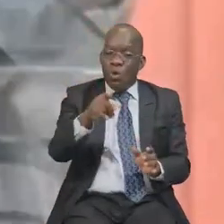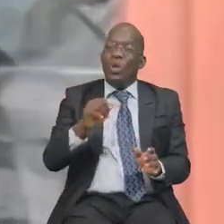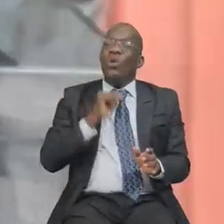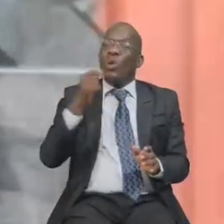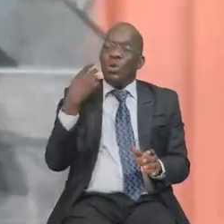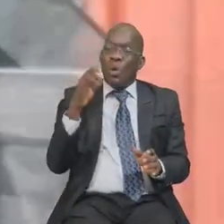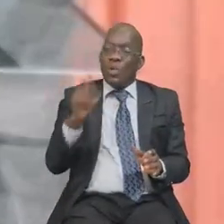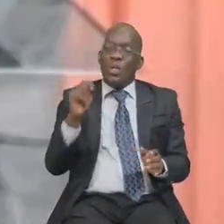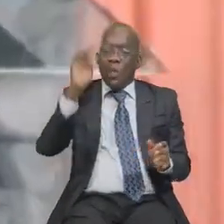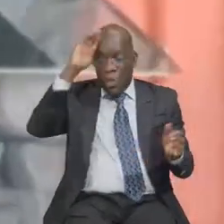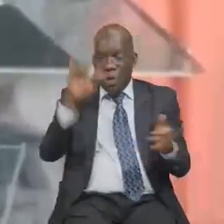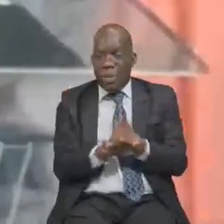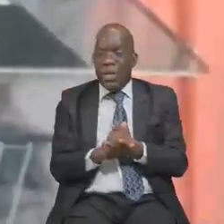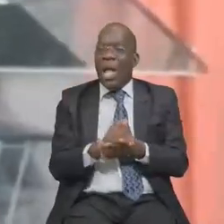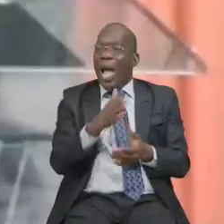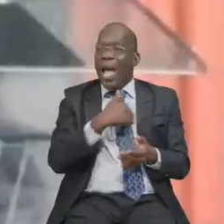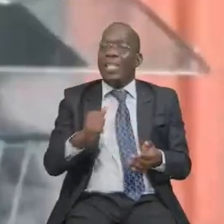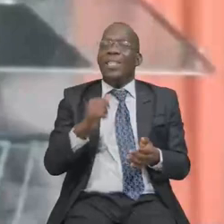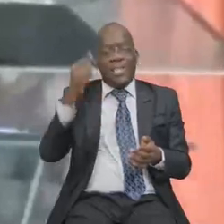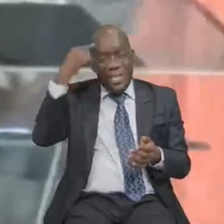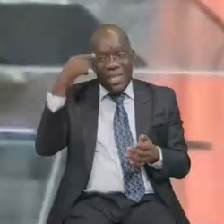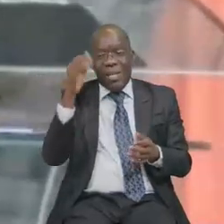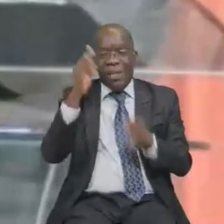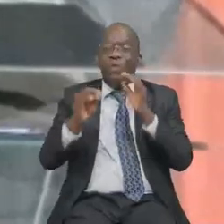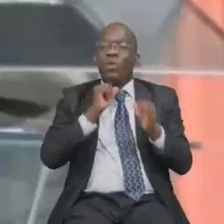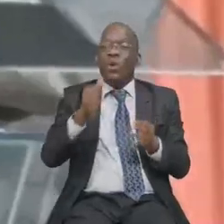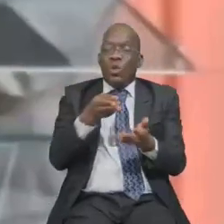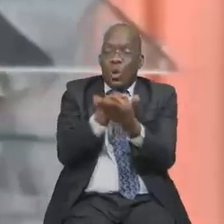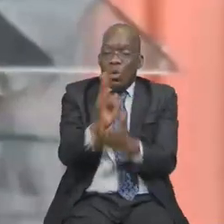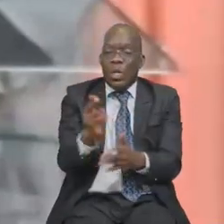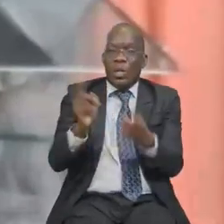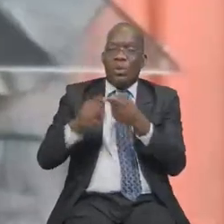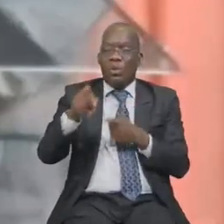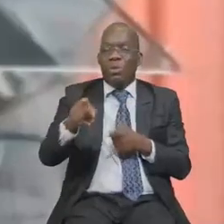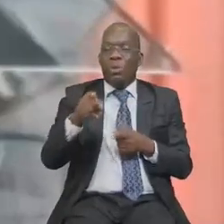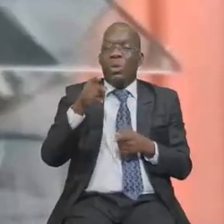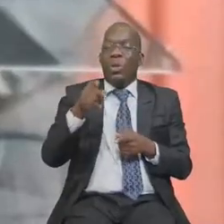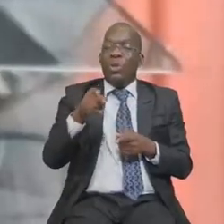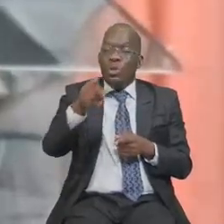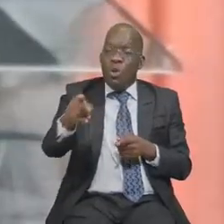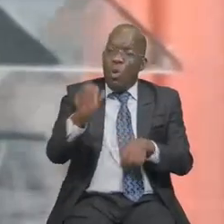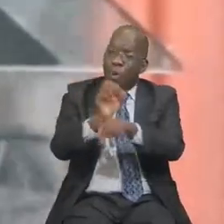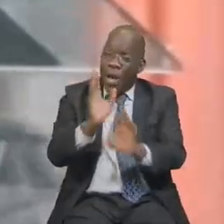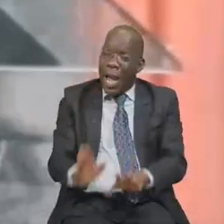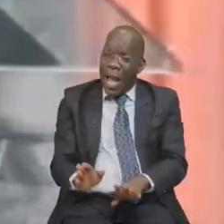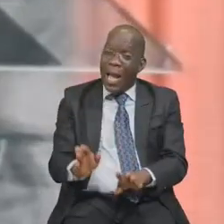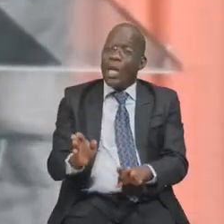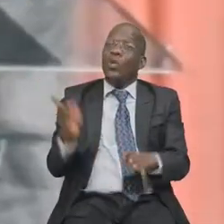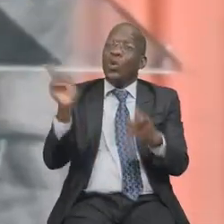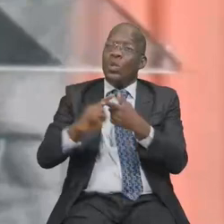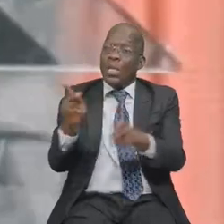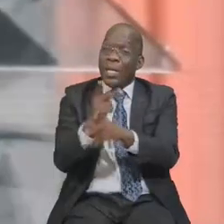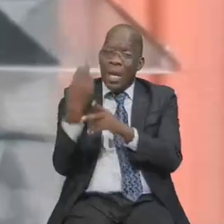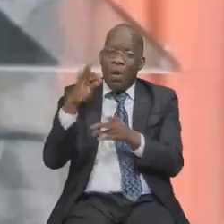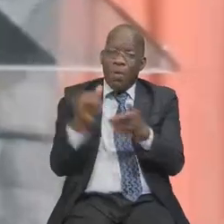Et elle se dit, elle n'est pas loyale à toi, et tu es ouvrier, hein, employé par le mari pour t'occuper de la femme,